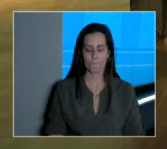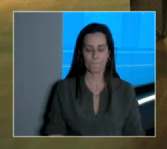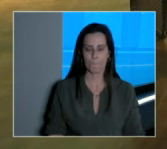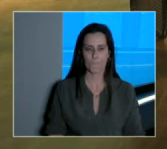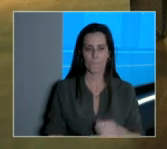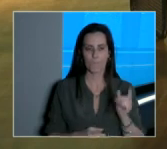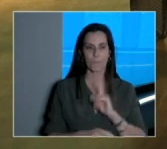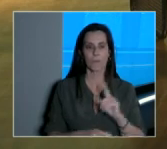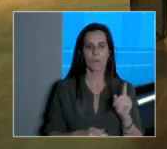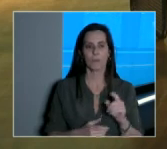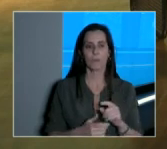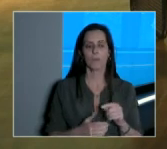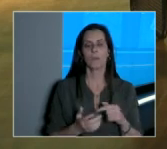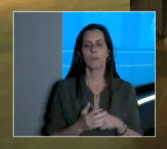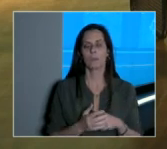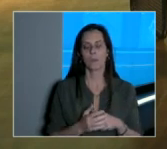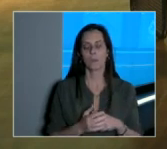פסל חוקי או פסל